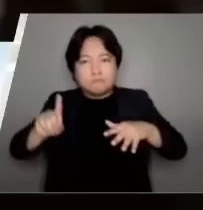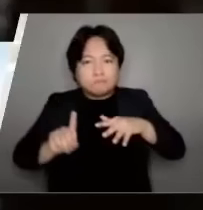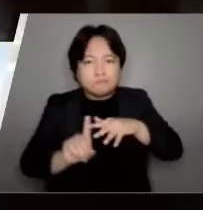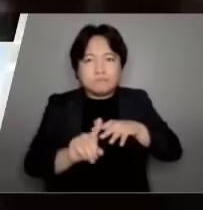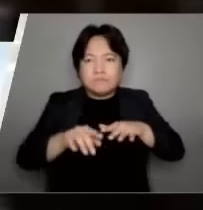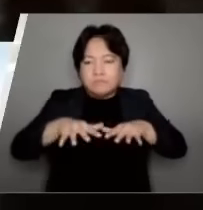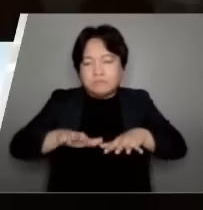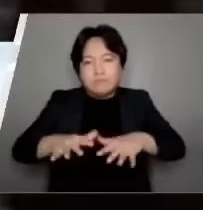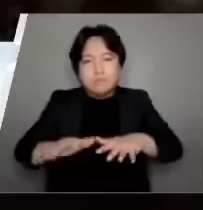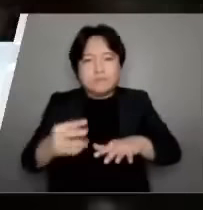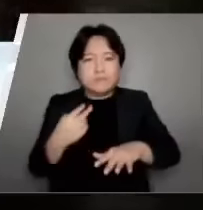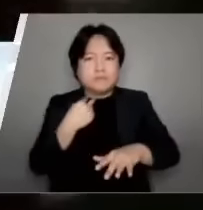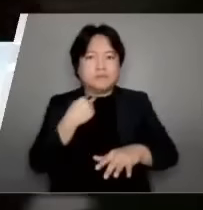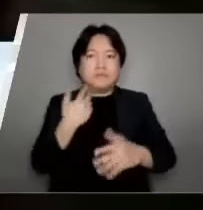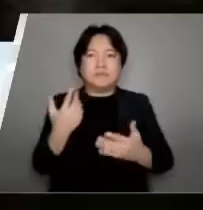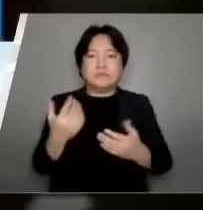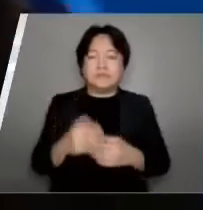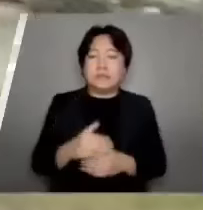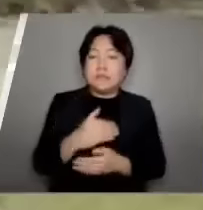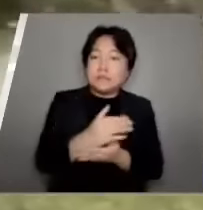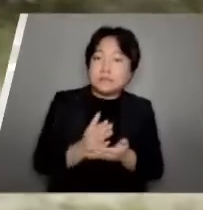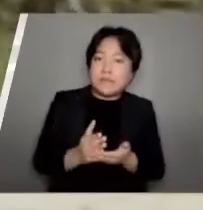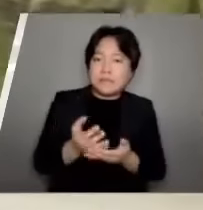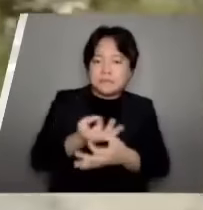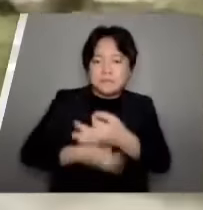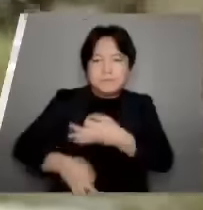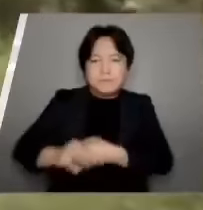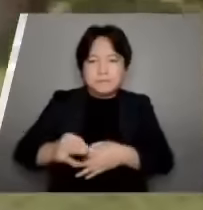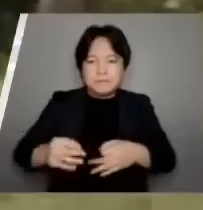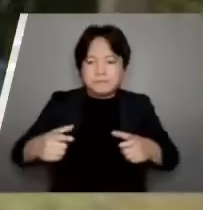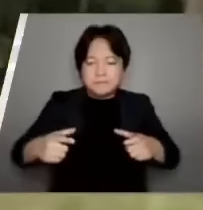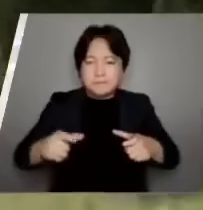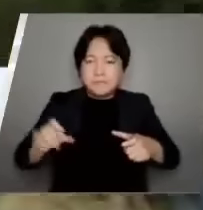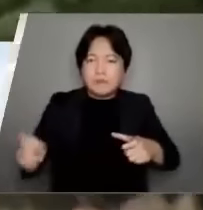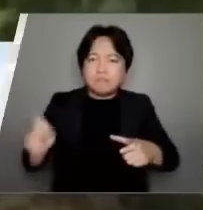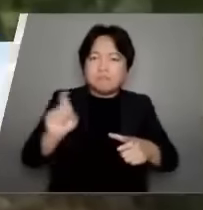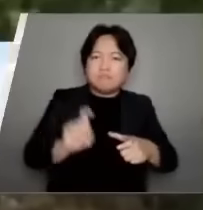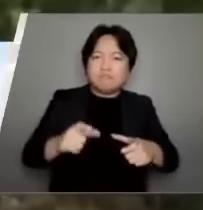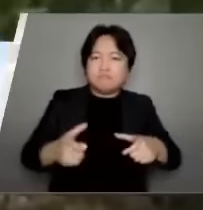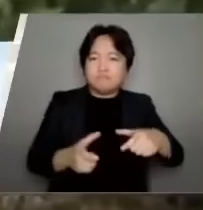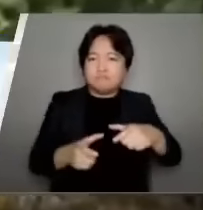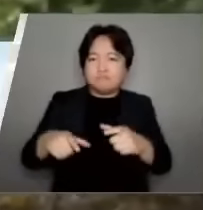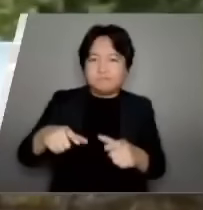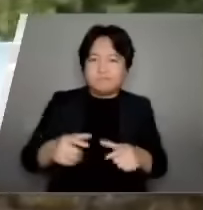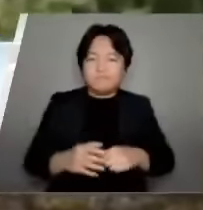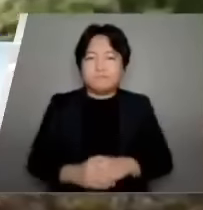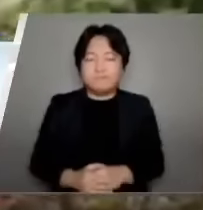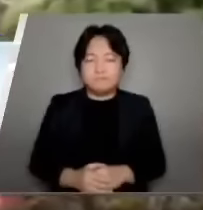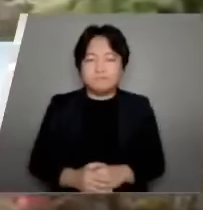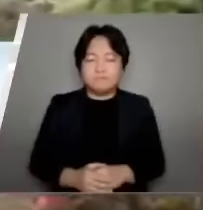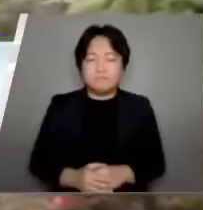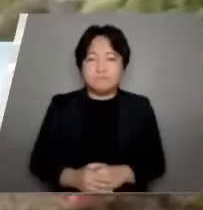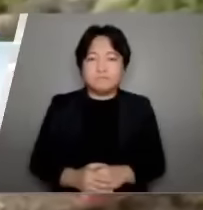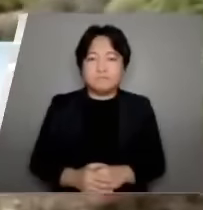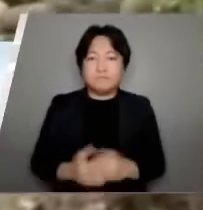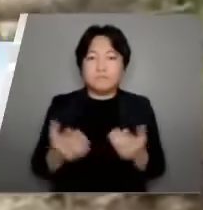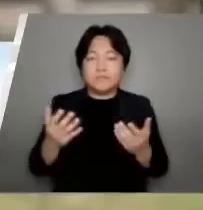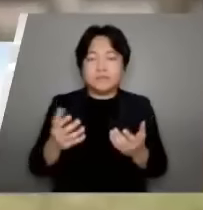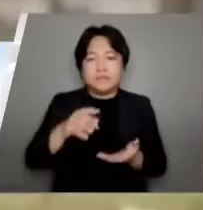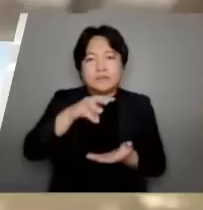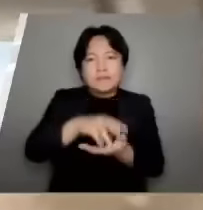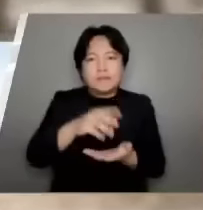bata isinasakay sa palanggana. Nalubog din sa baha ang bahay ni na Amier sa Pagalungan, Maguindanao